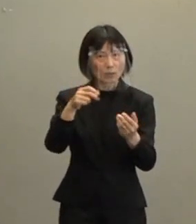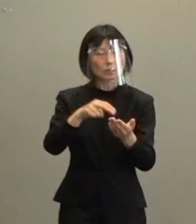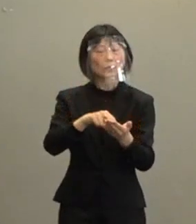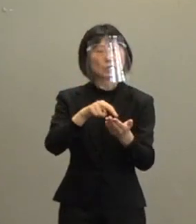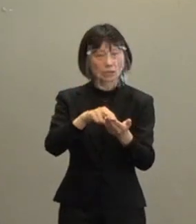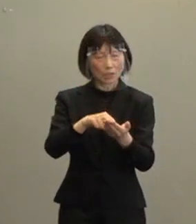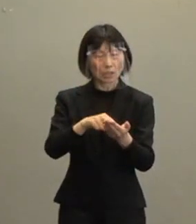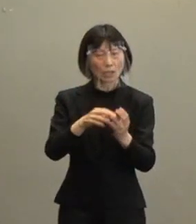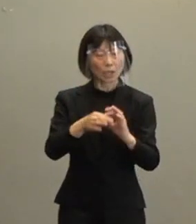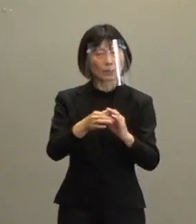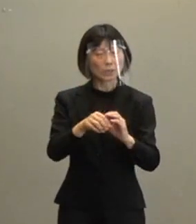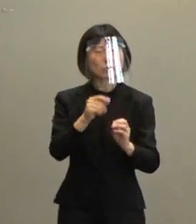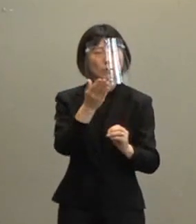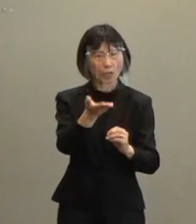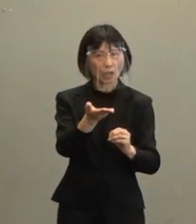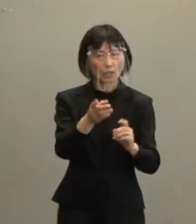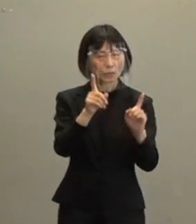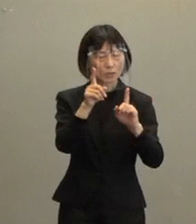どちらなんでしょうか。